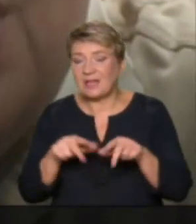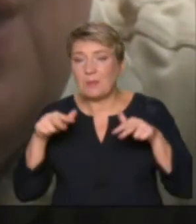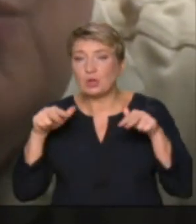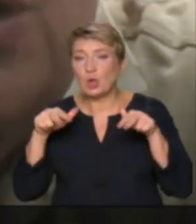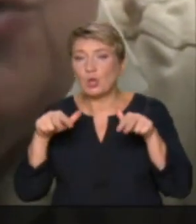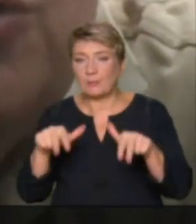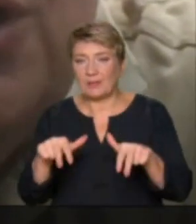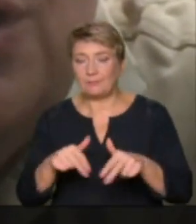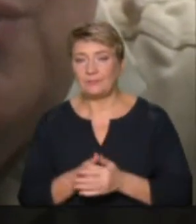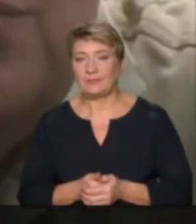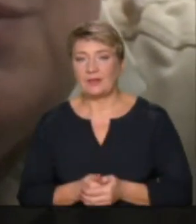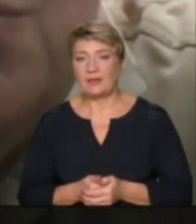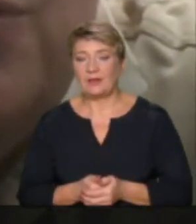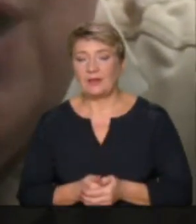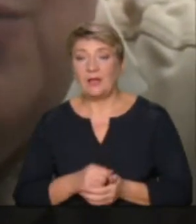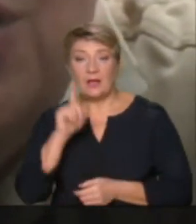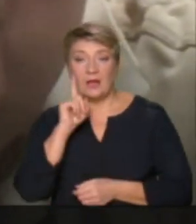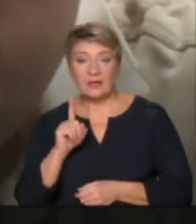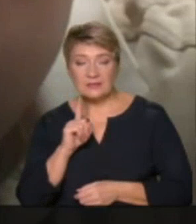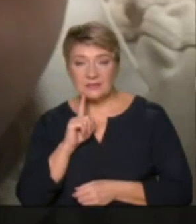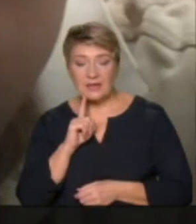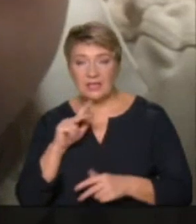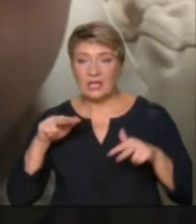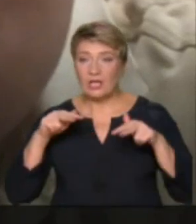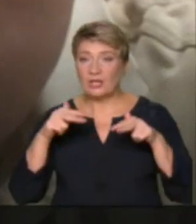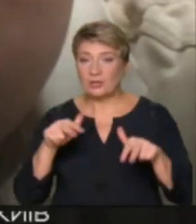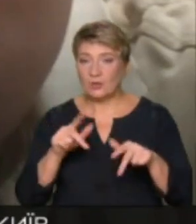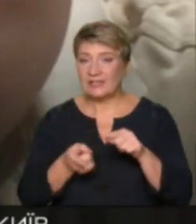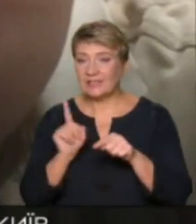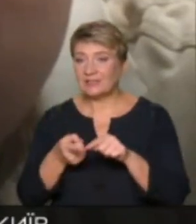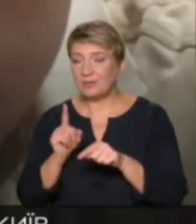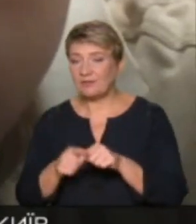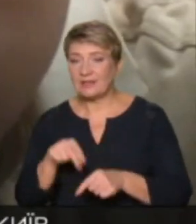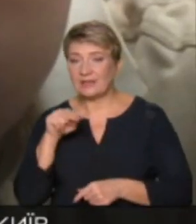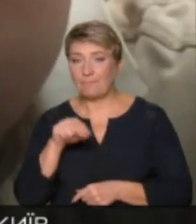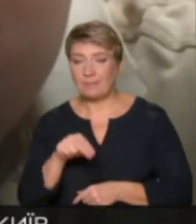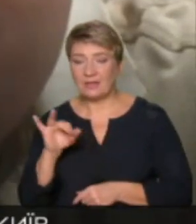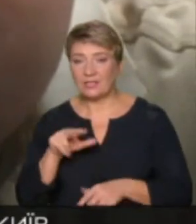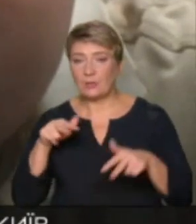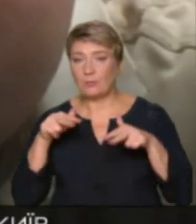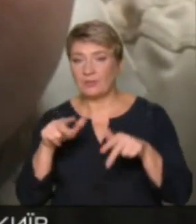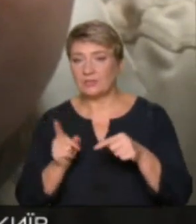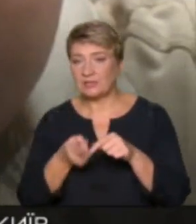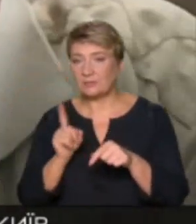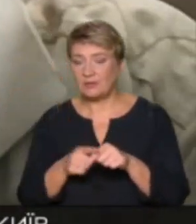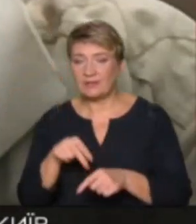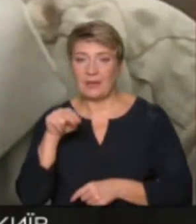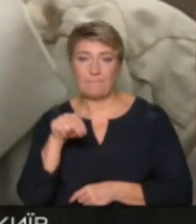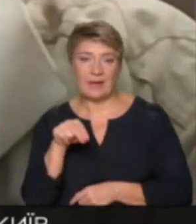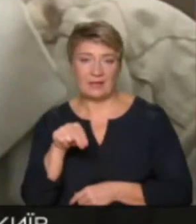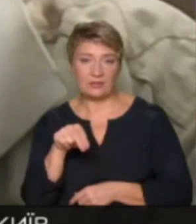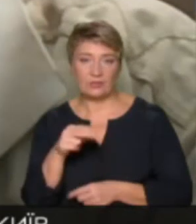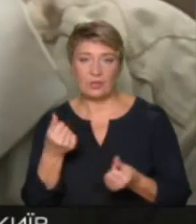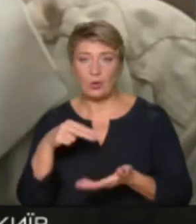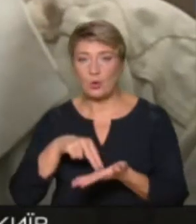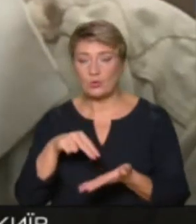есть мы дроны сбиваем либо патриотами, у нас тоже была такая ложная тревога. Ну, дрон сбивати патріотом, дрон, який коштує,